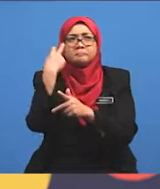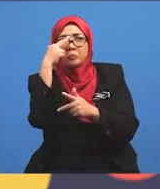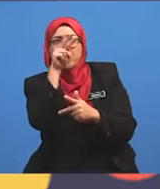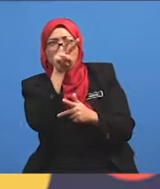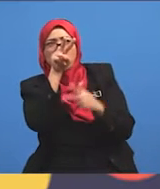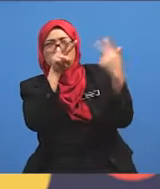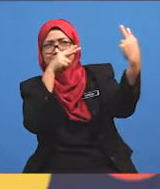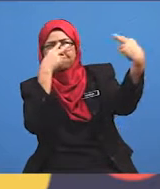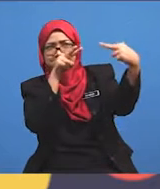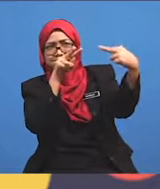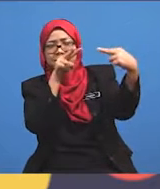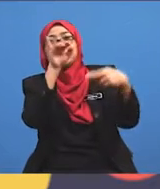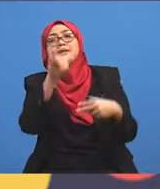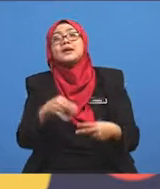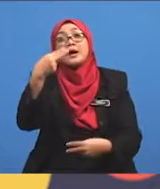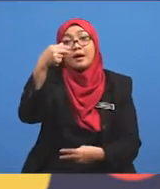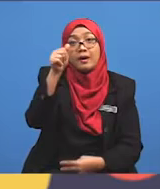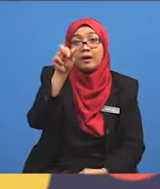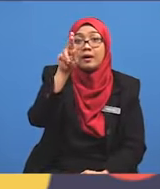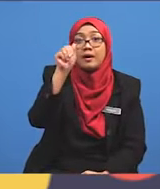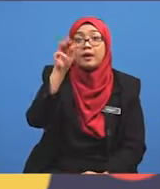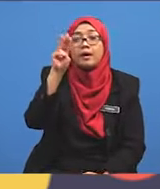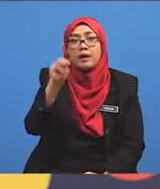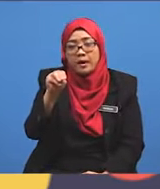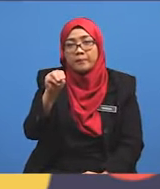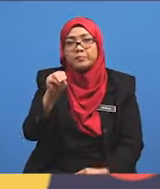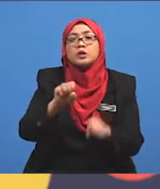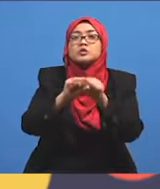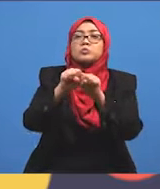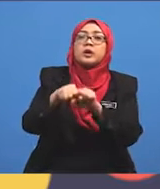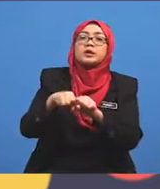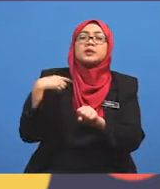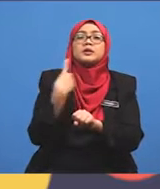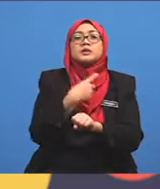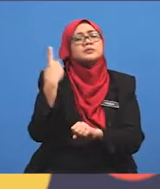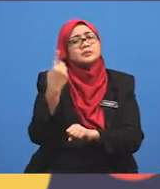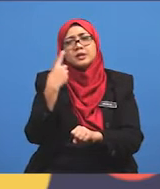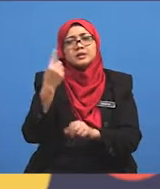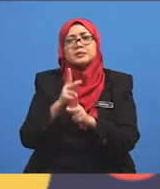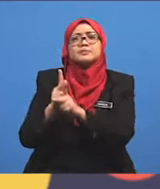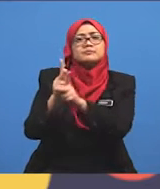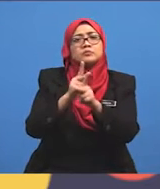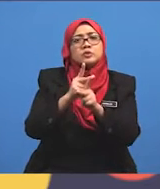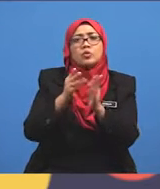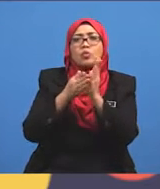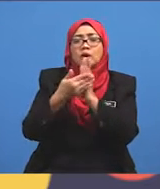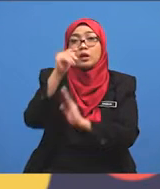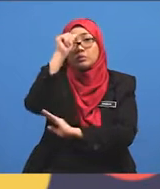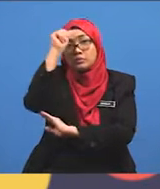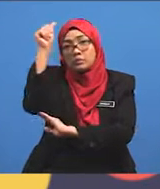yang haram supaya kehidupan kita akan sentiasa diredai oleh Allah Subhanahu Wa Taala.